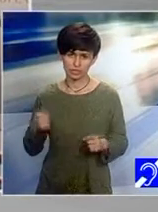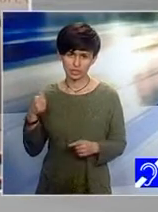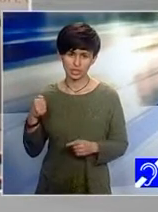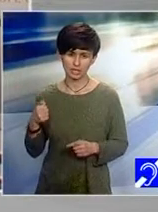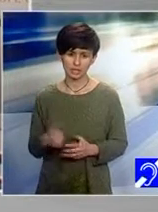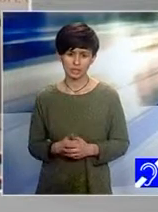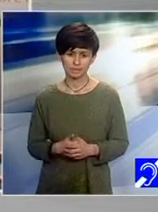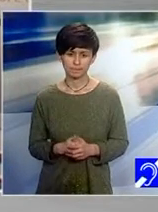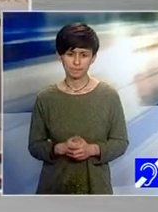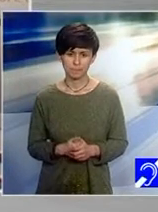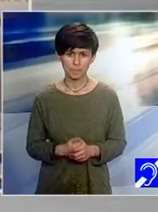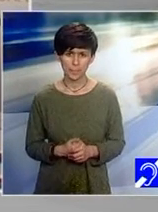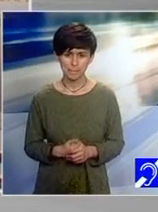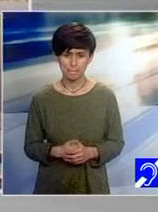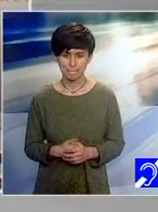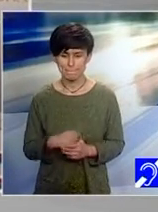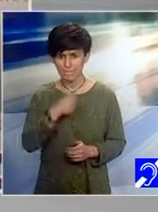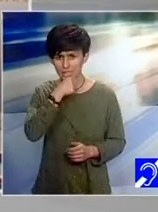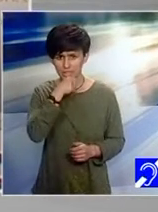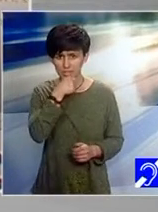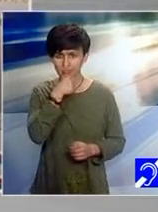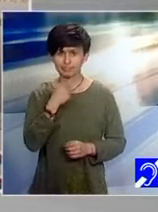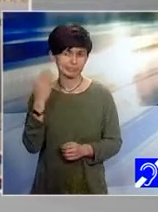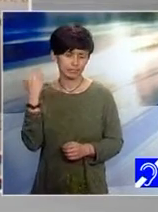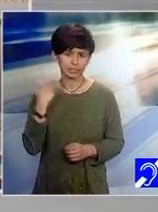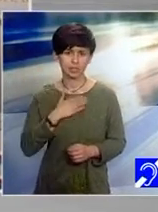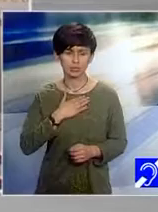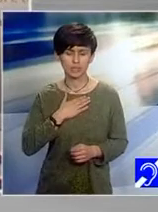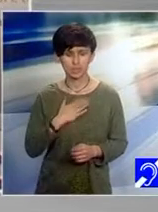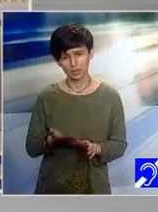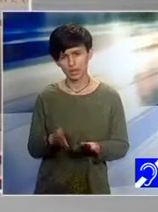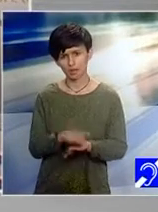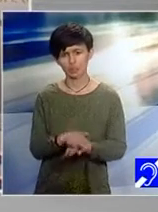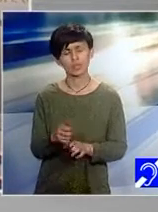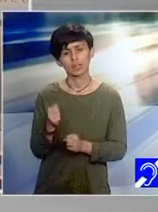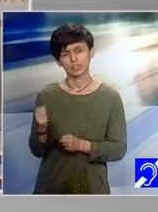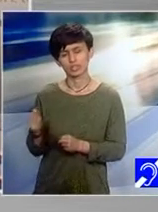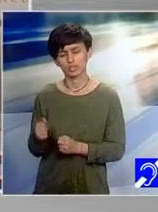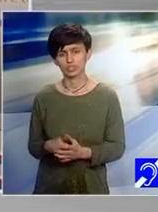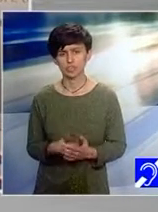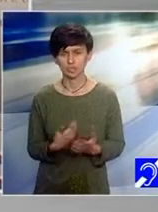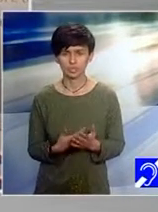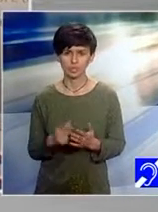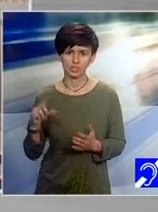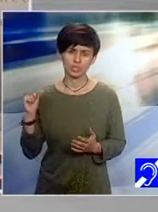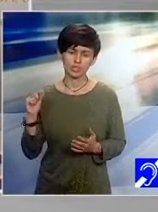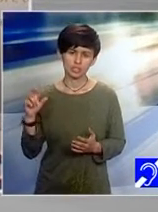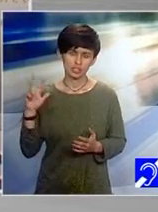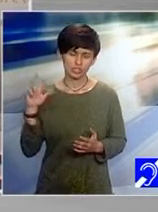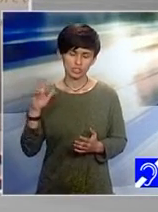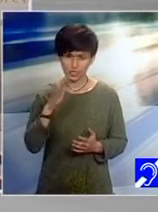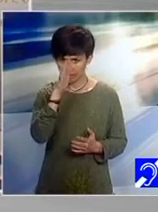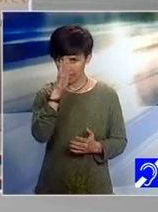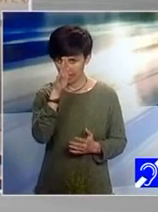și străbunica mea. Asta trebuie să o subliniez de fiecare dată, pentru că în data de 23